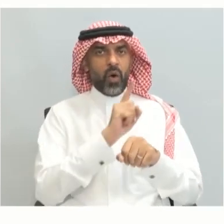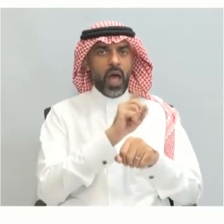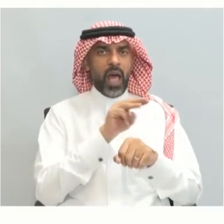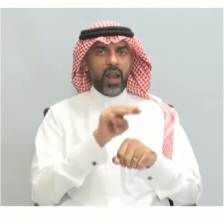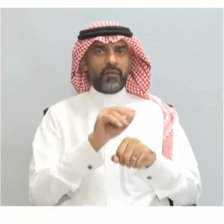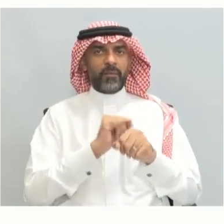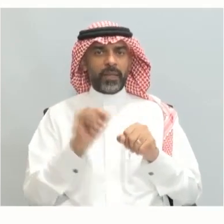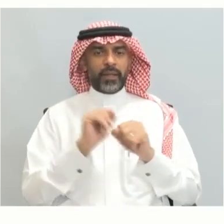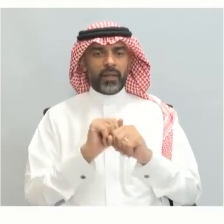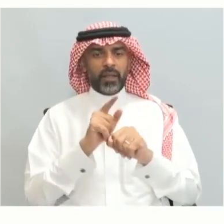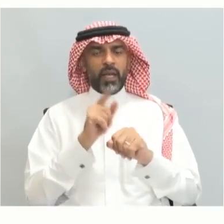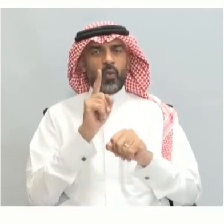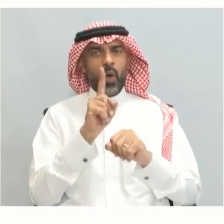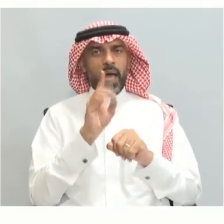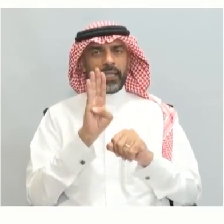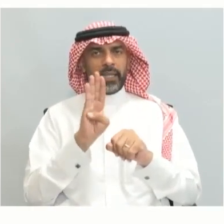واح كيلو على